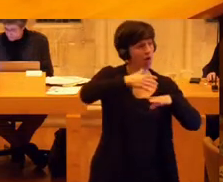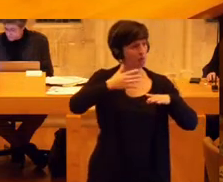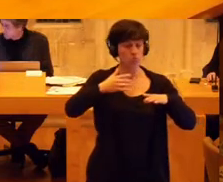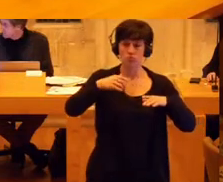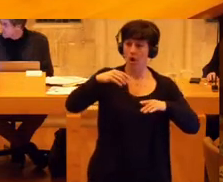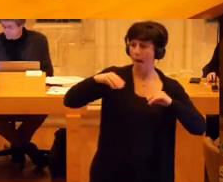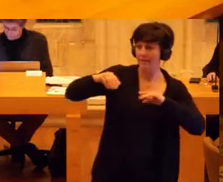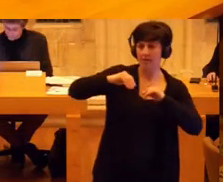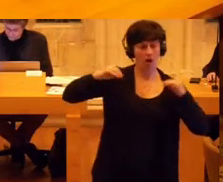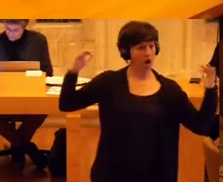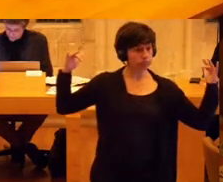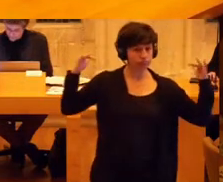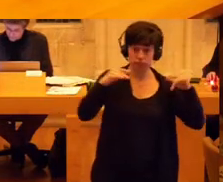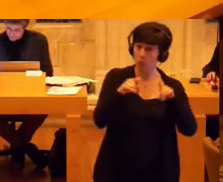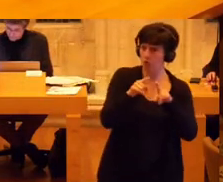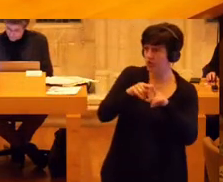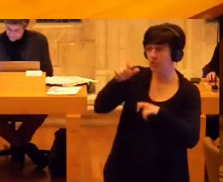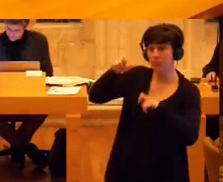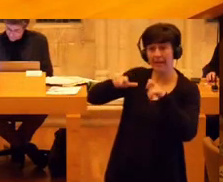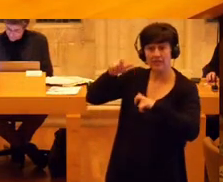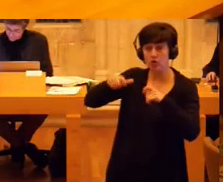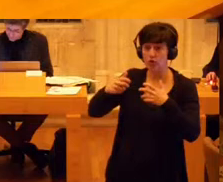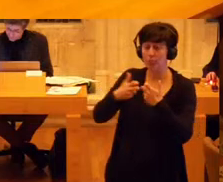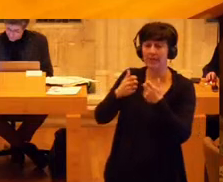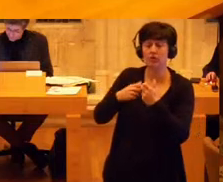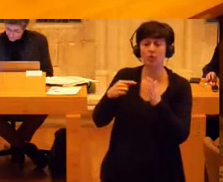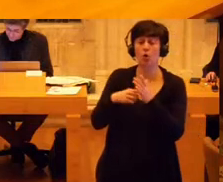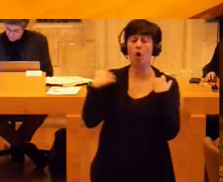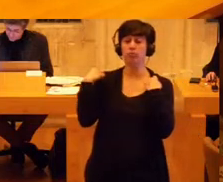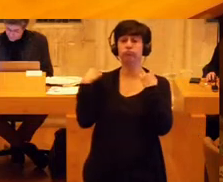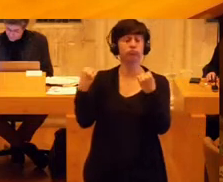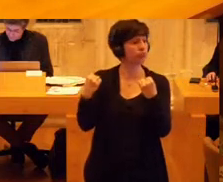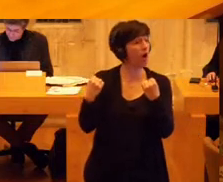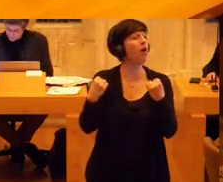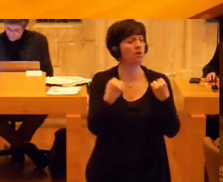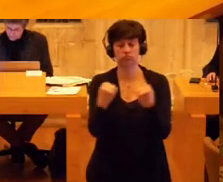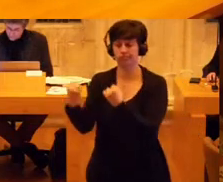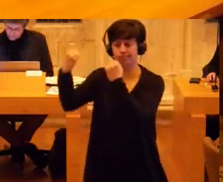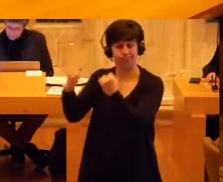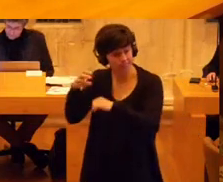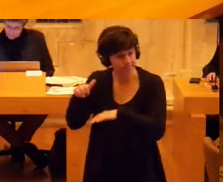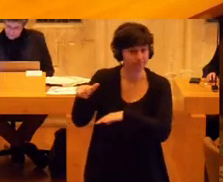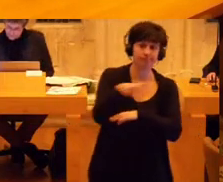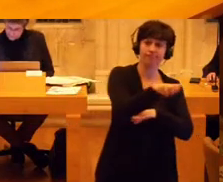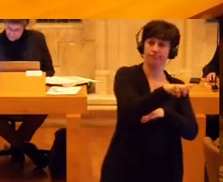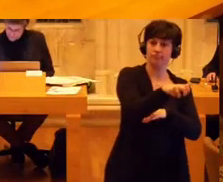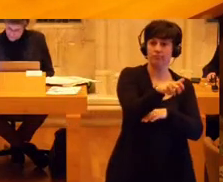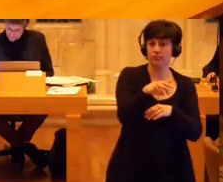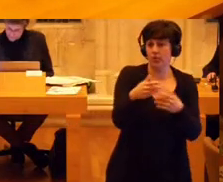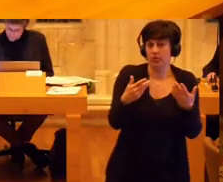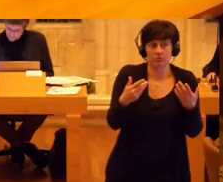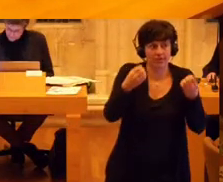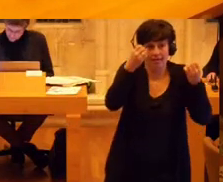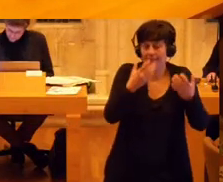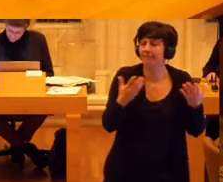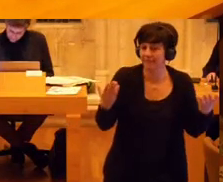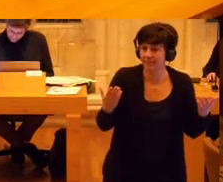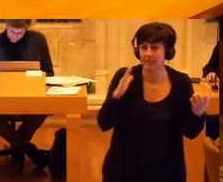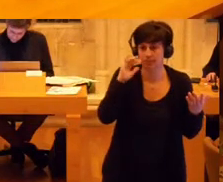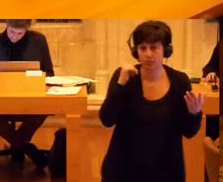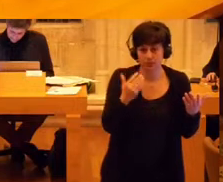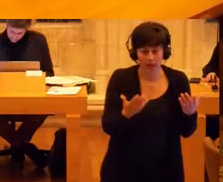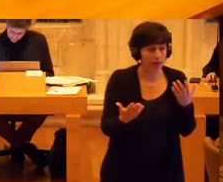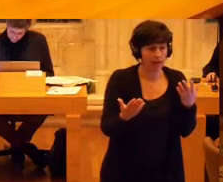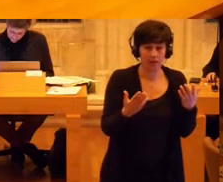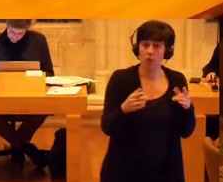par les habitants du quartier, mais aussi par des personnes qui transitent par la rue du Chemin Vert et qui